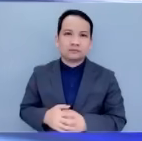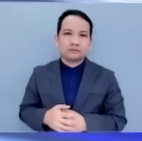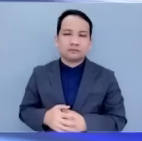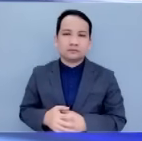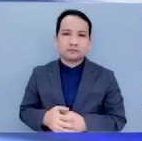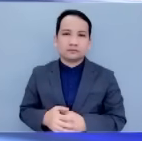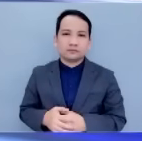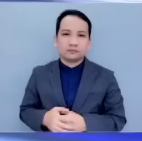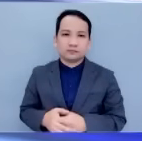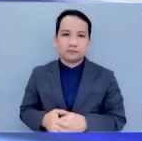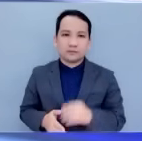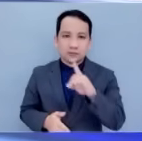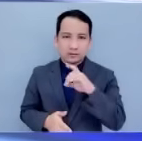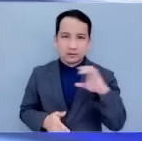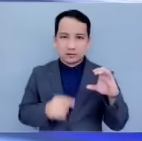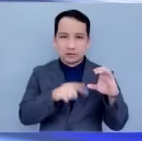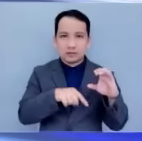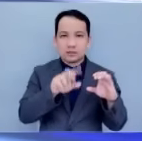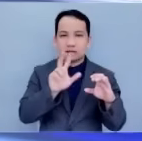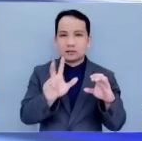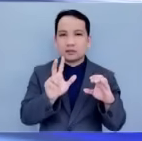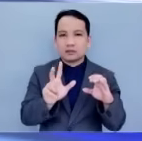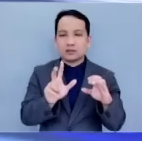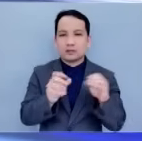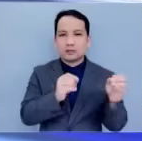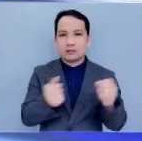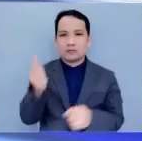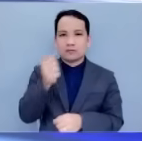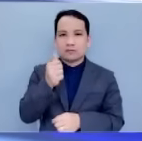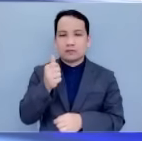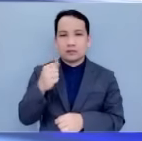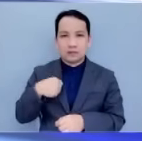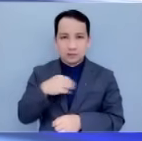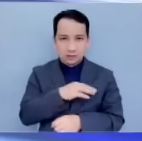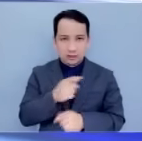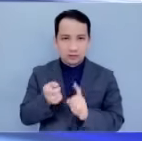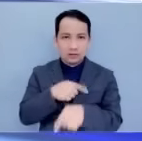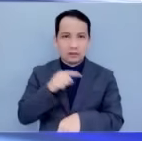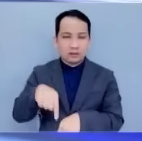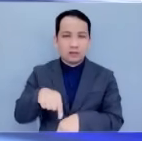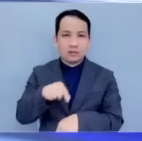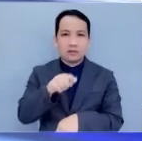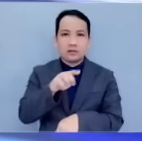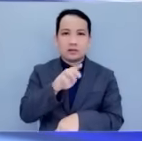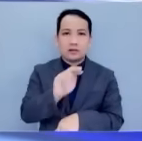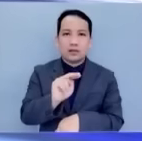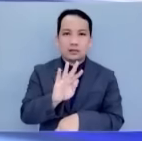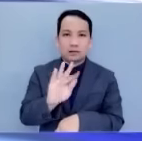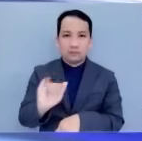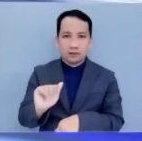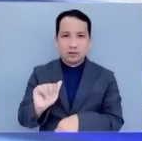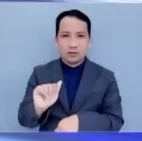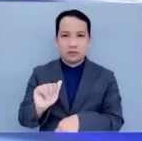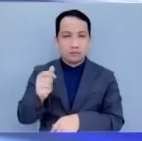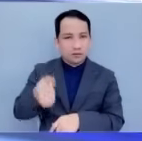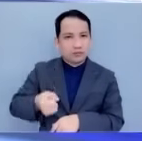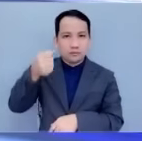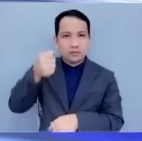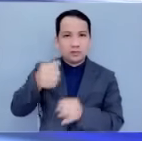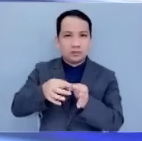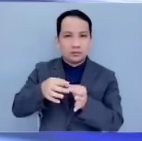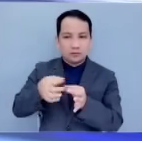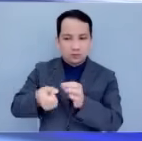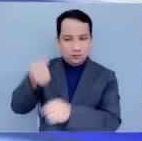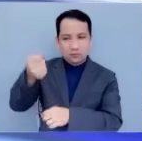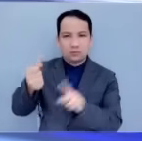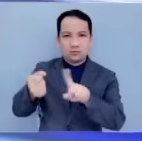Mahigit 130 opisyal at empleyado ng National Food Authority ang sinuspindi dahil sa umano'y